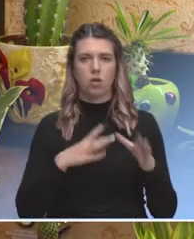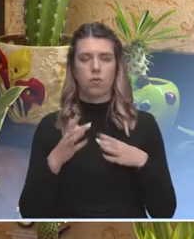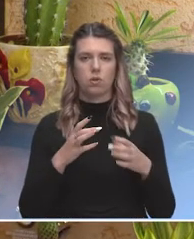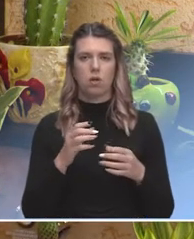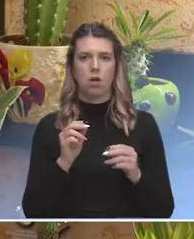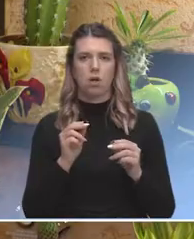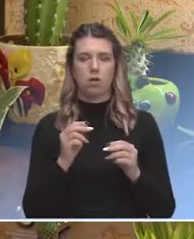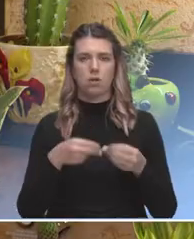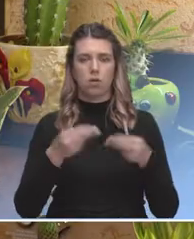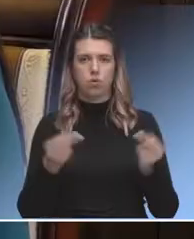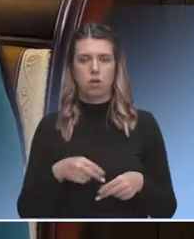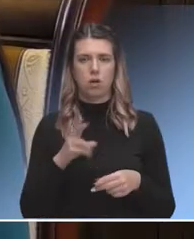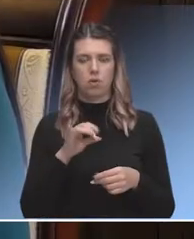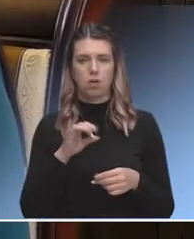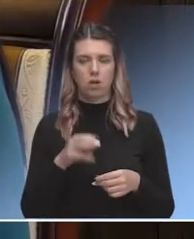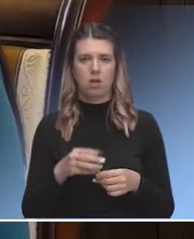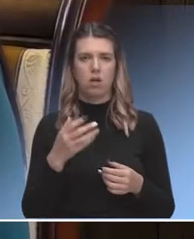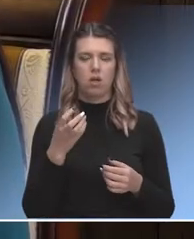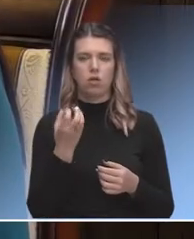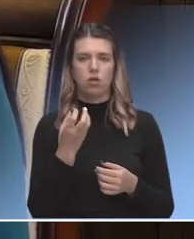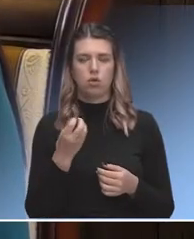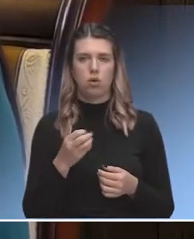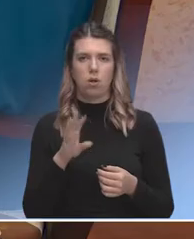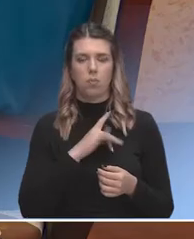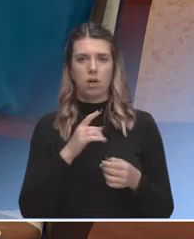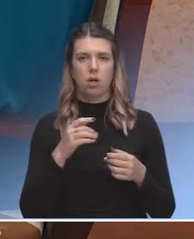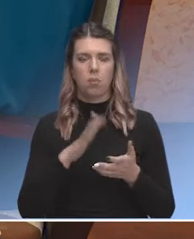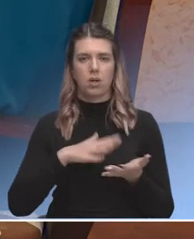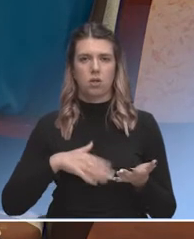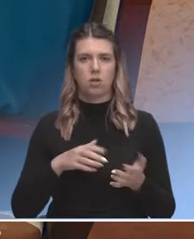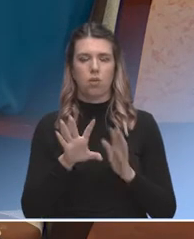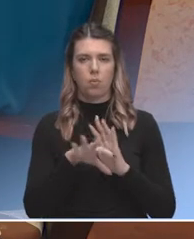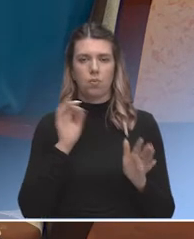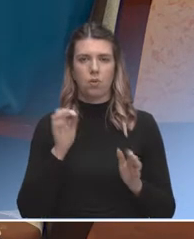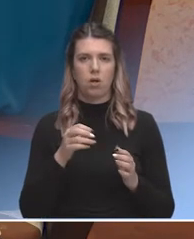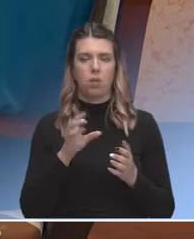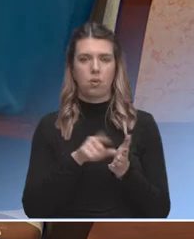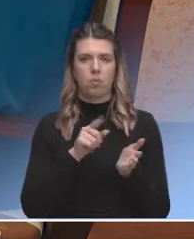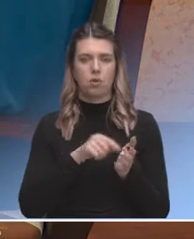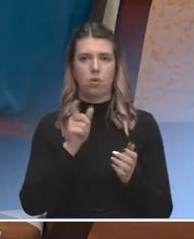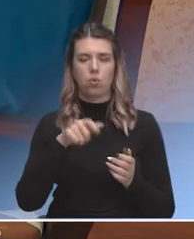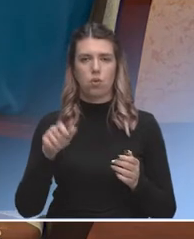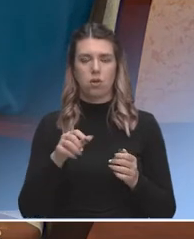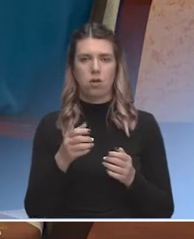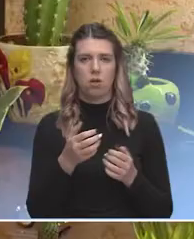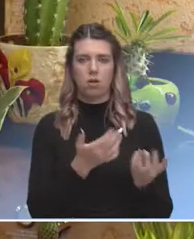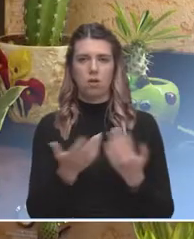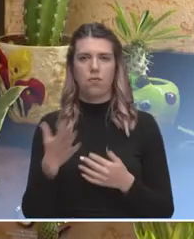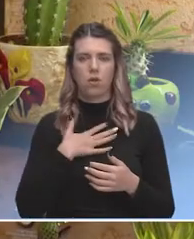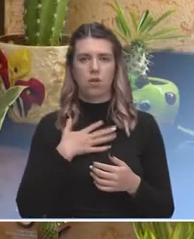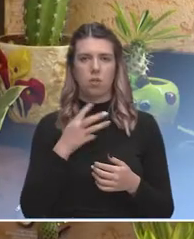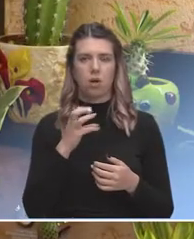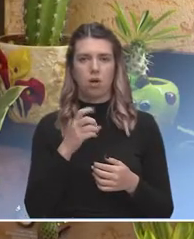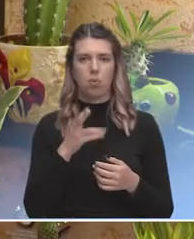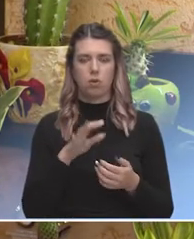готовимся к заключению контрактов. Еще мы продолжаем подбор переписного персонала в